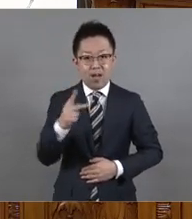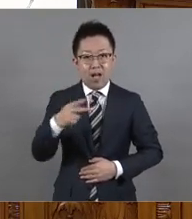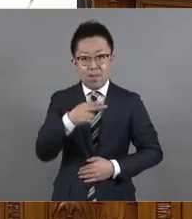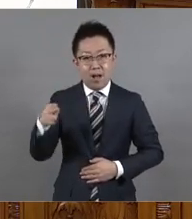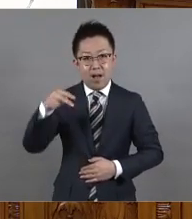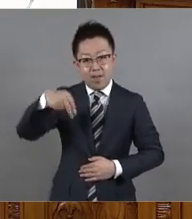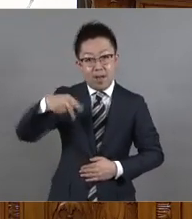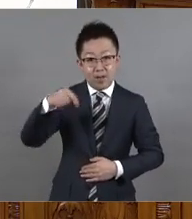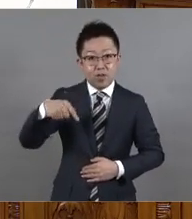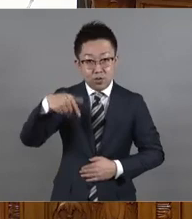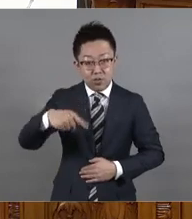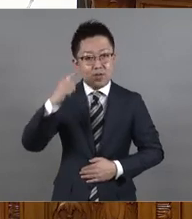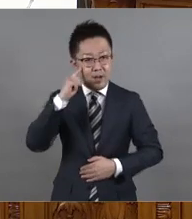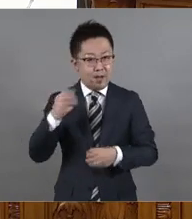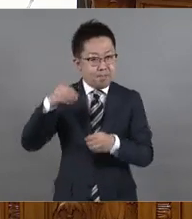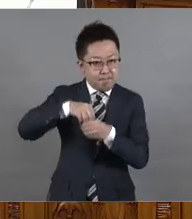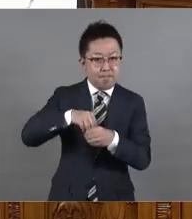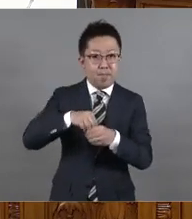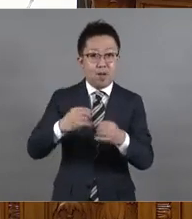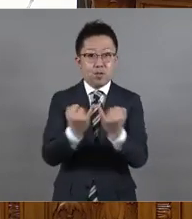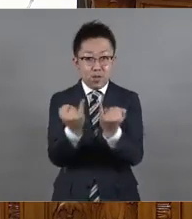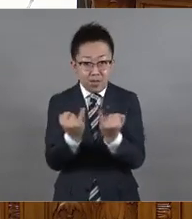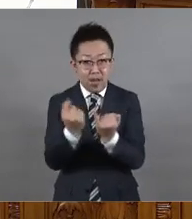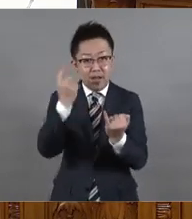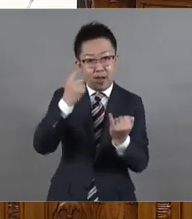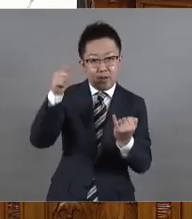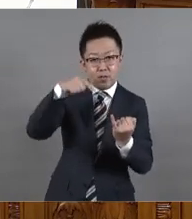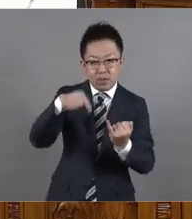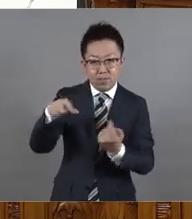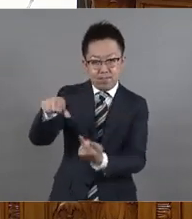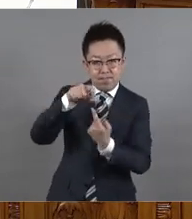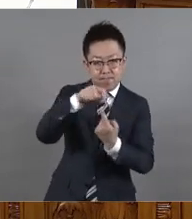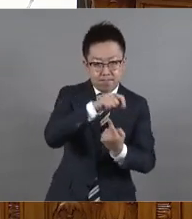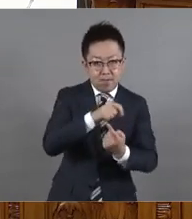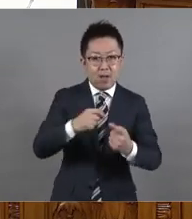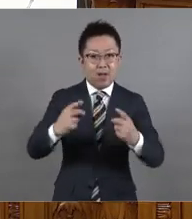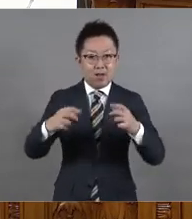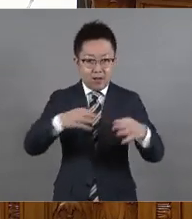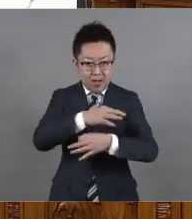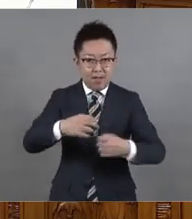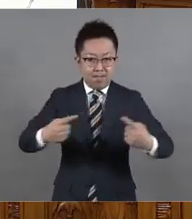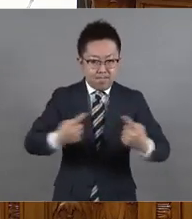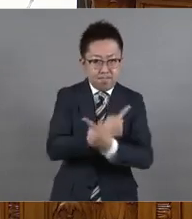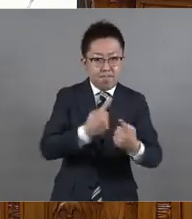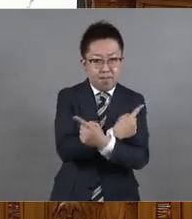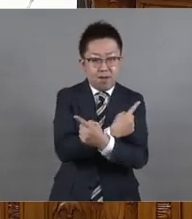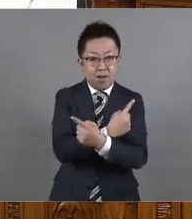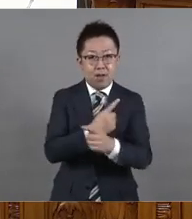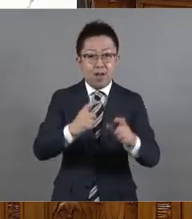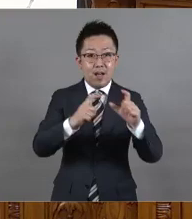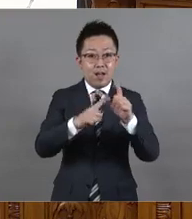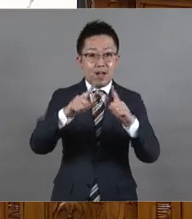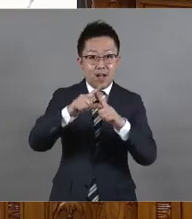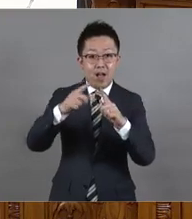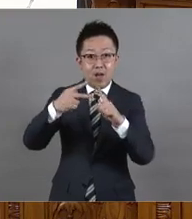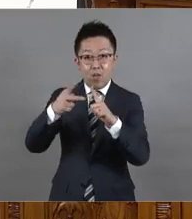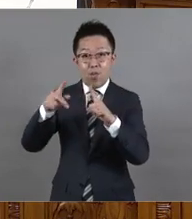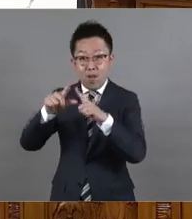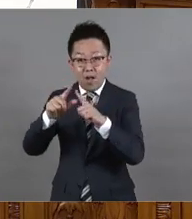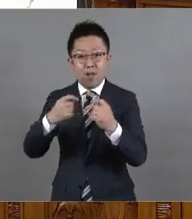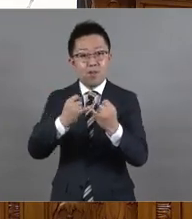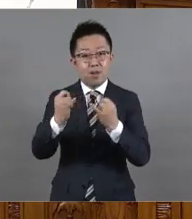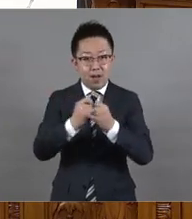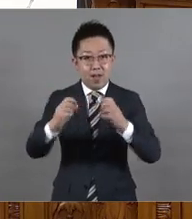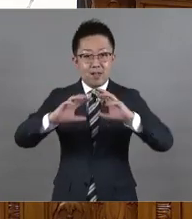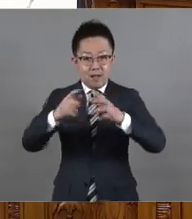若者女性の活躍の機会を増やすことにより企業の経営革新につなげがファーのような世界を牽引する企業